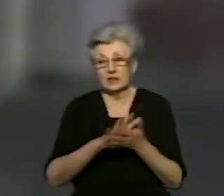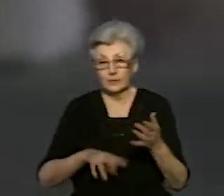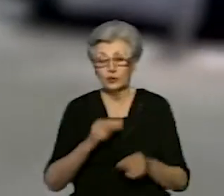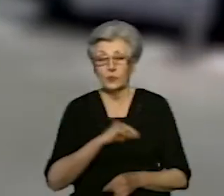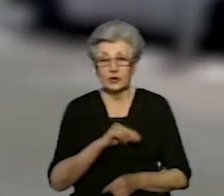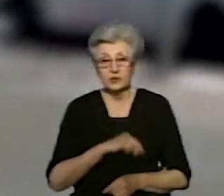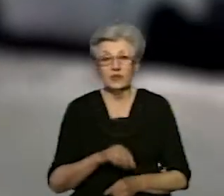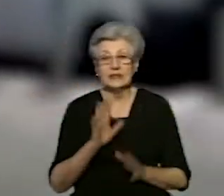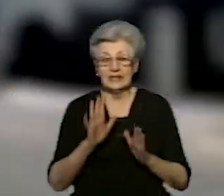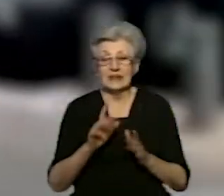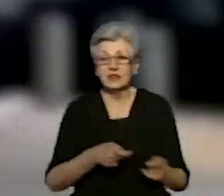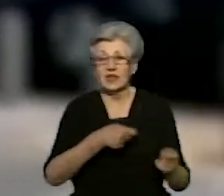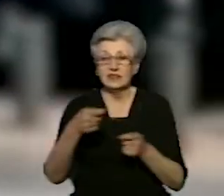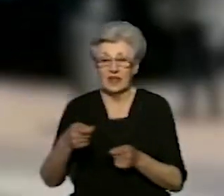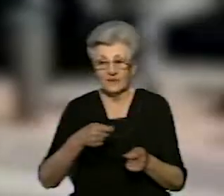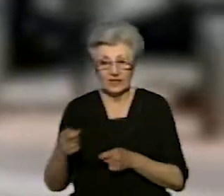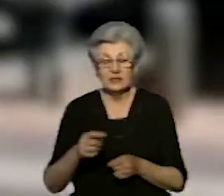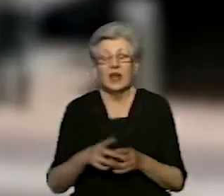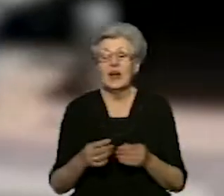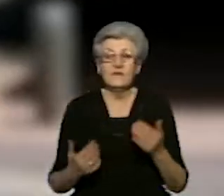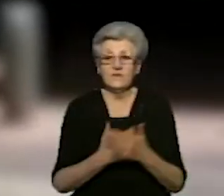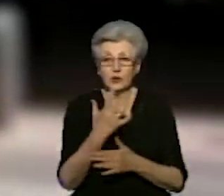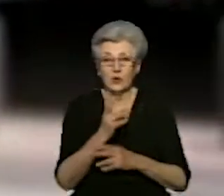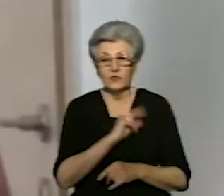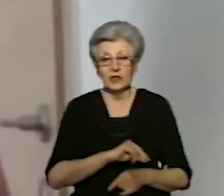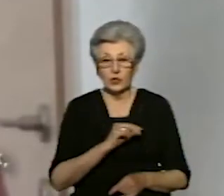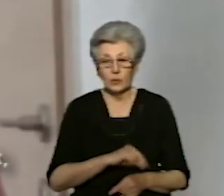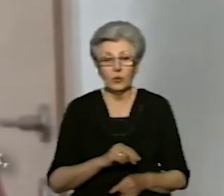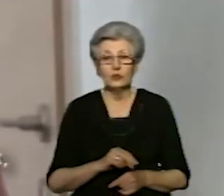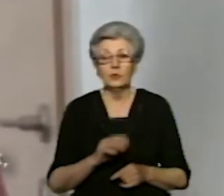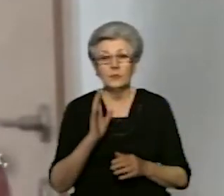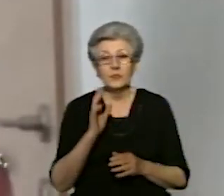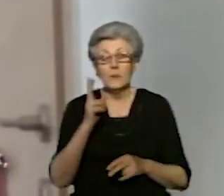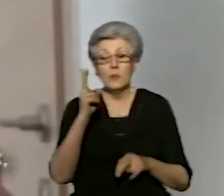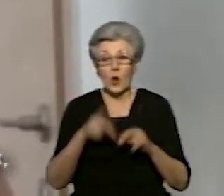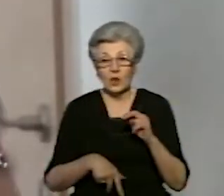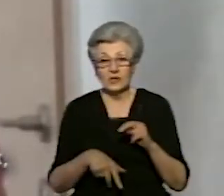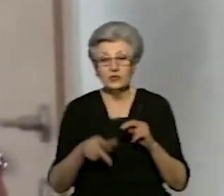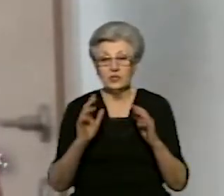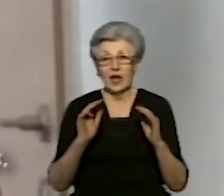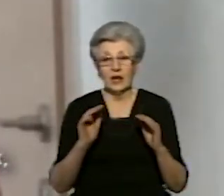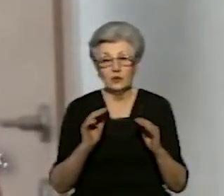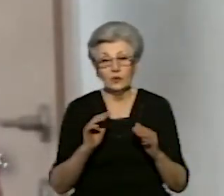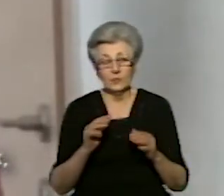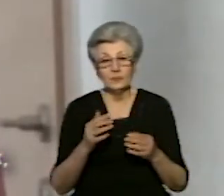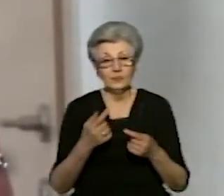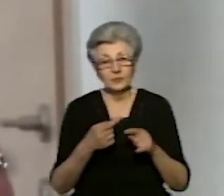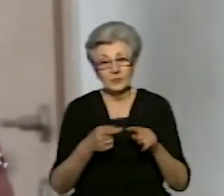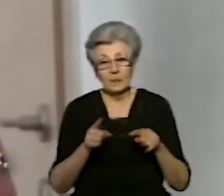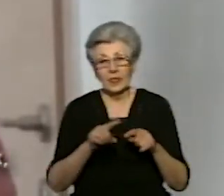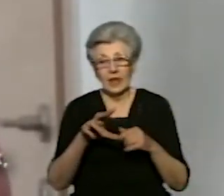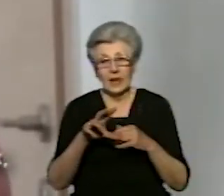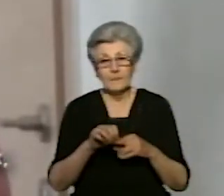лише на виніс, втім відновили роботу салони краси, каже Тетяна. По окончанню процедури їх